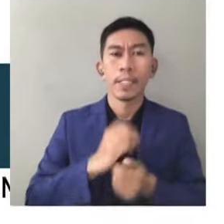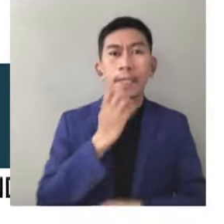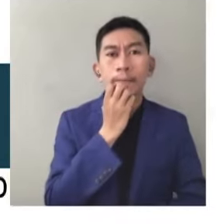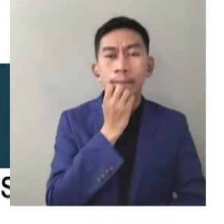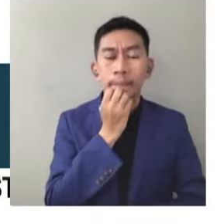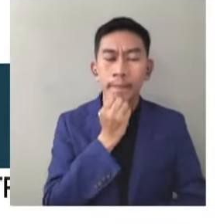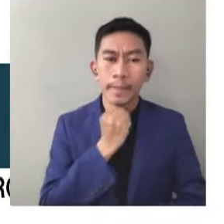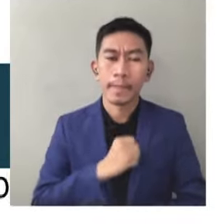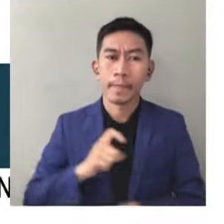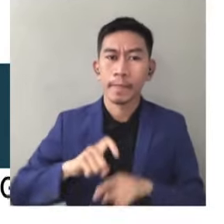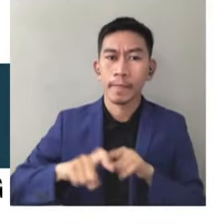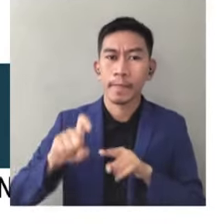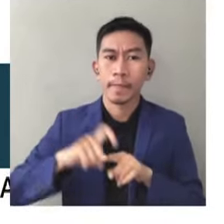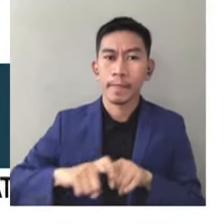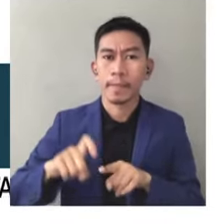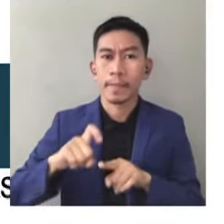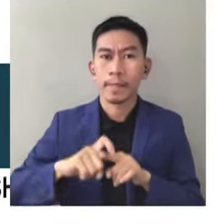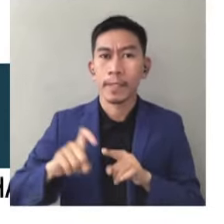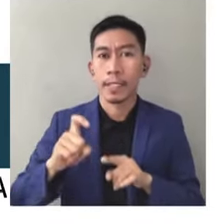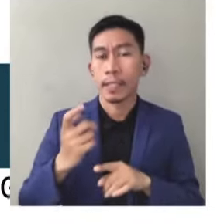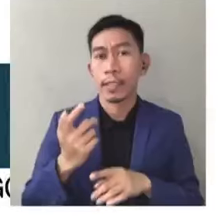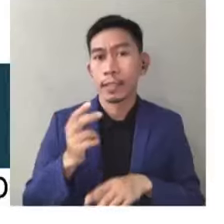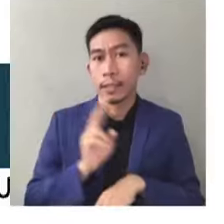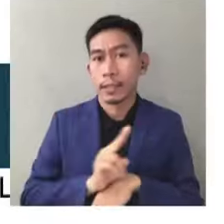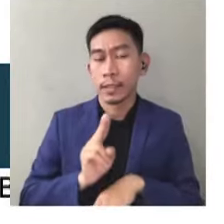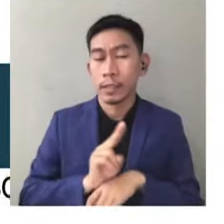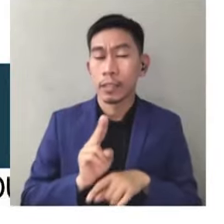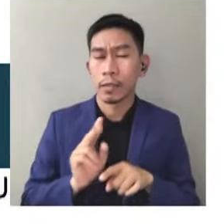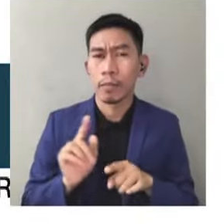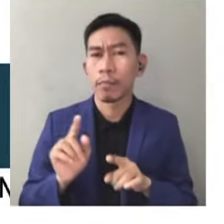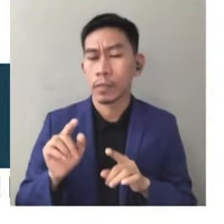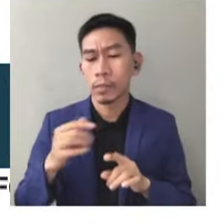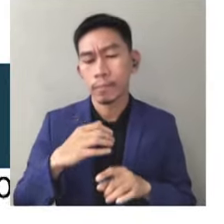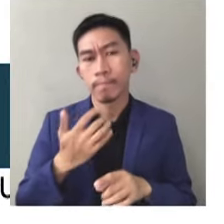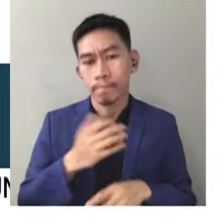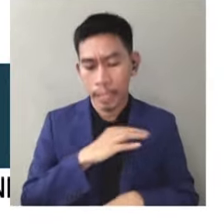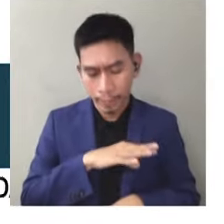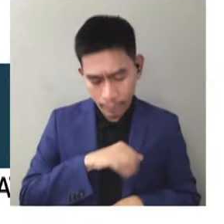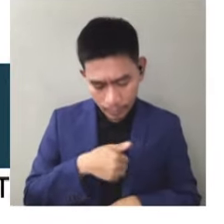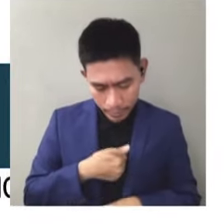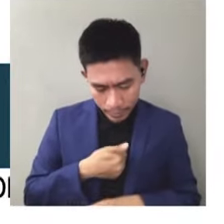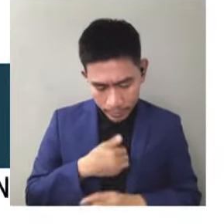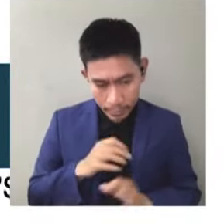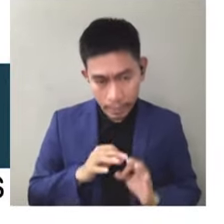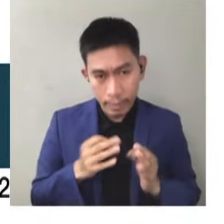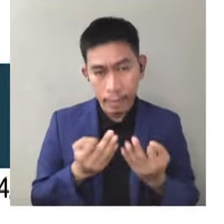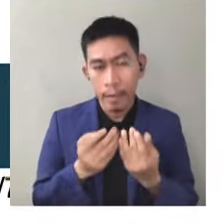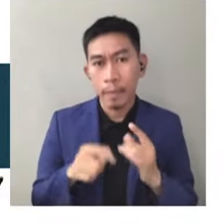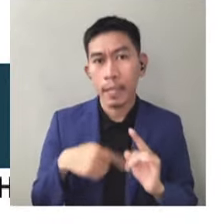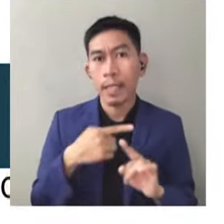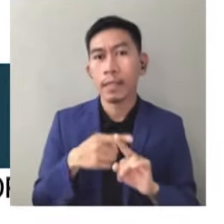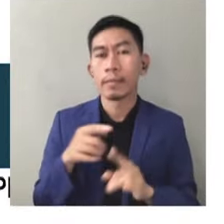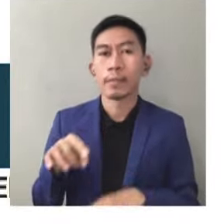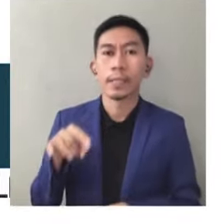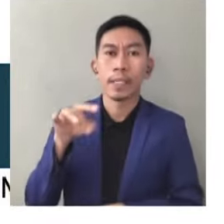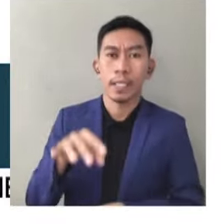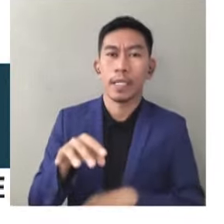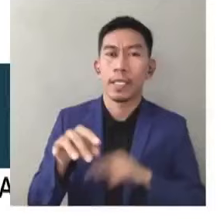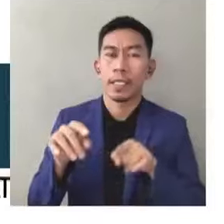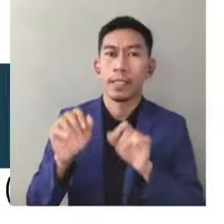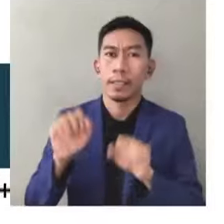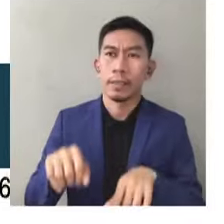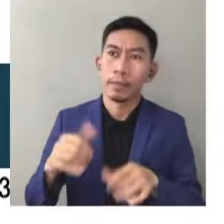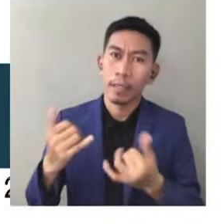ng kuryente, hindi lang para tulong na rin para sa sarili natin, kundi para makatulong din na maibaba ang demand